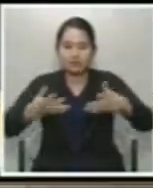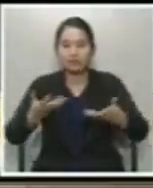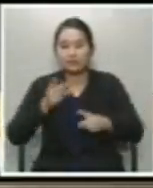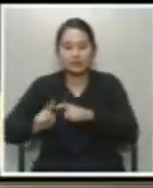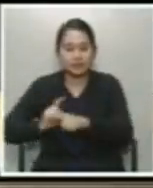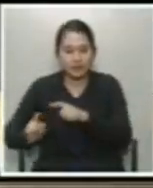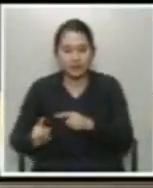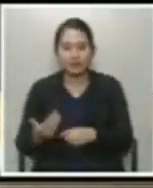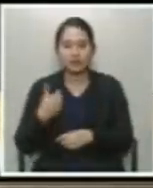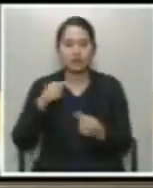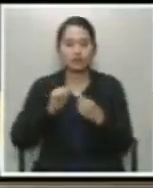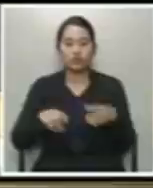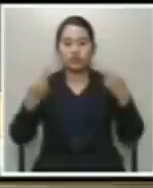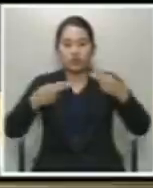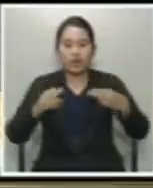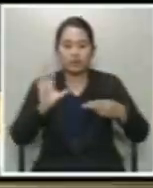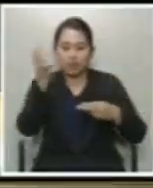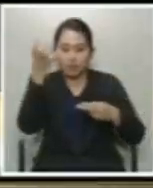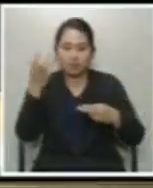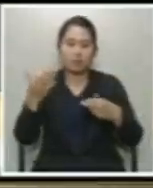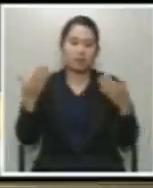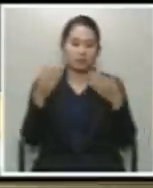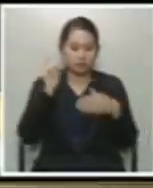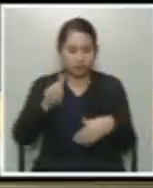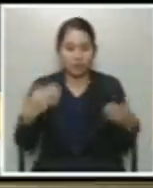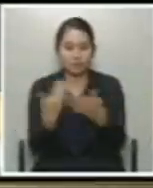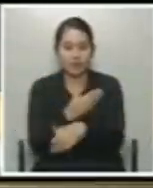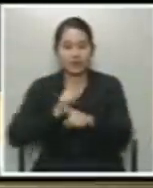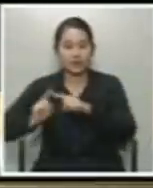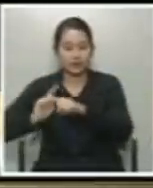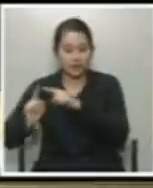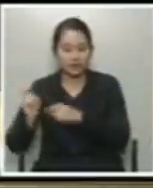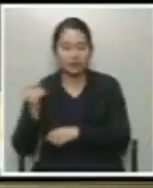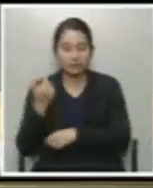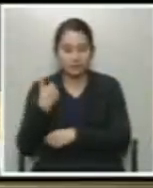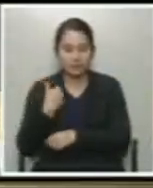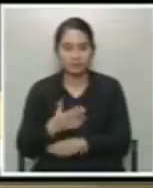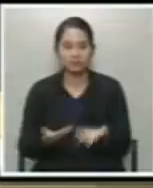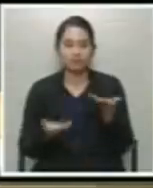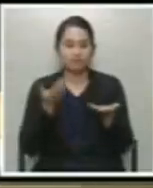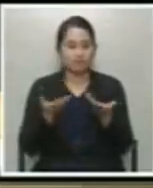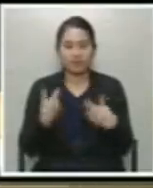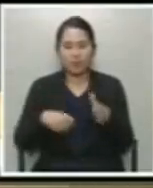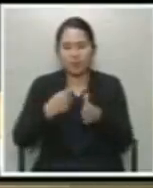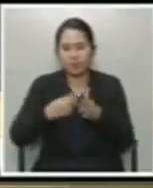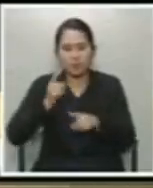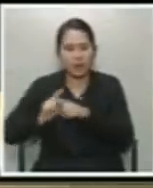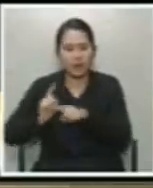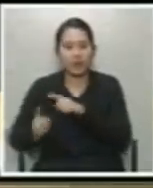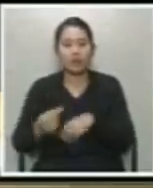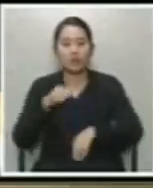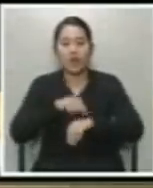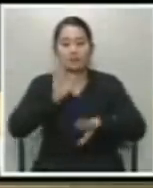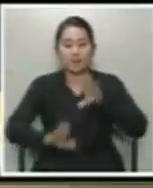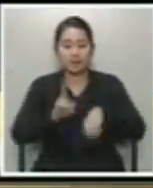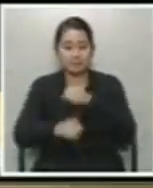ระเบิดสงครามโลกสองต้องเปลี่ยนแบบสะพานไปบางแห่งท่อยะอะไรเหตุผลใช้เวลาประมาณ